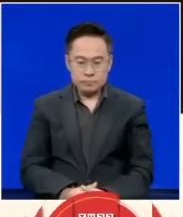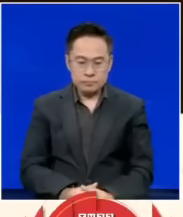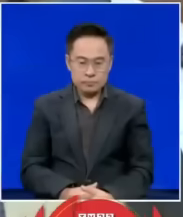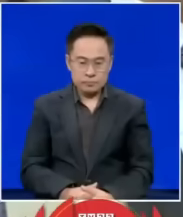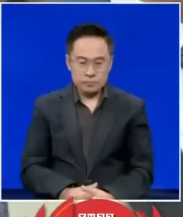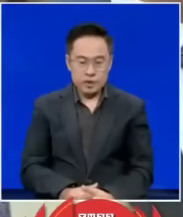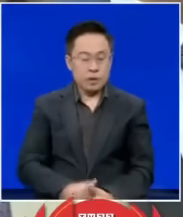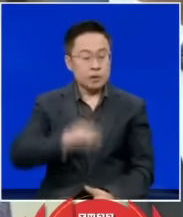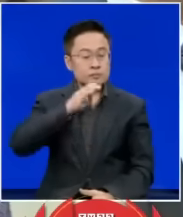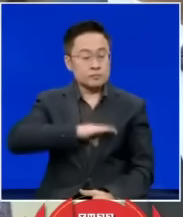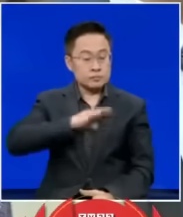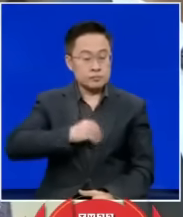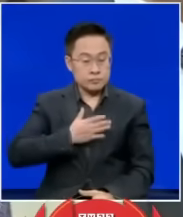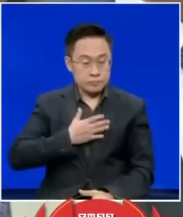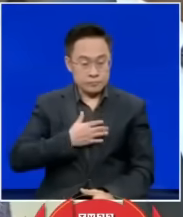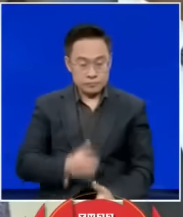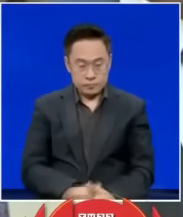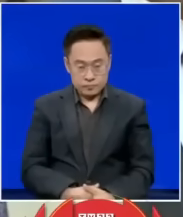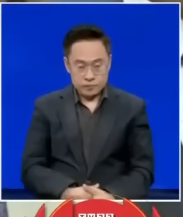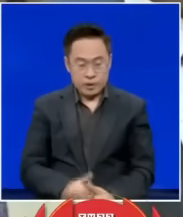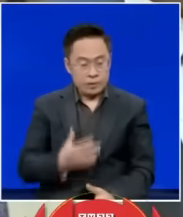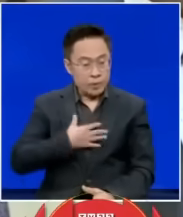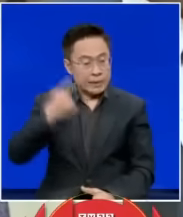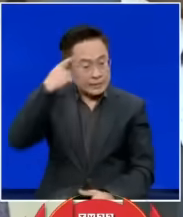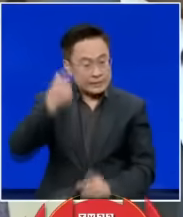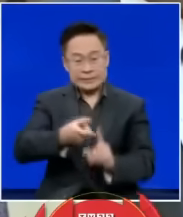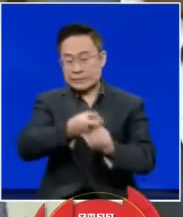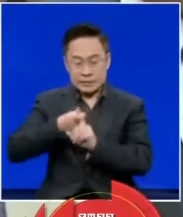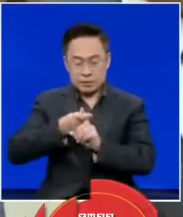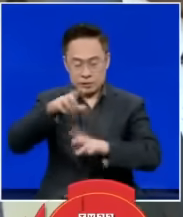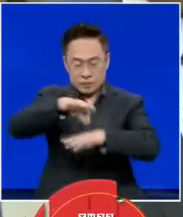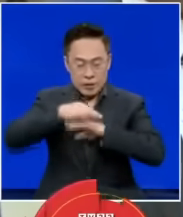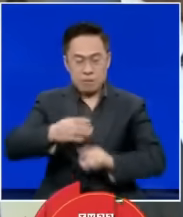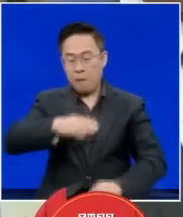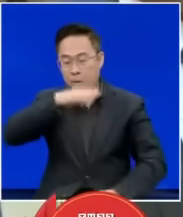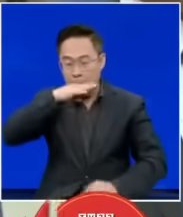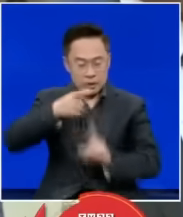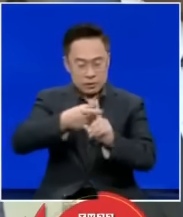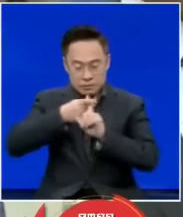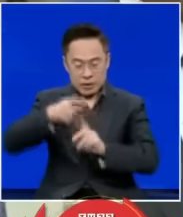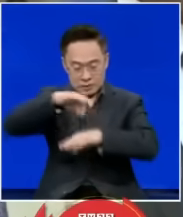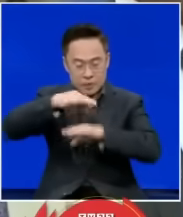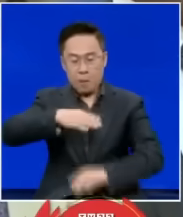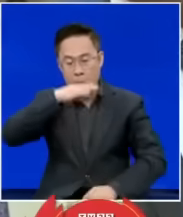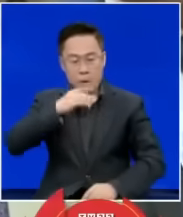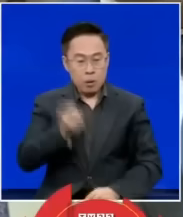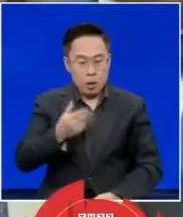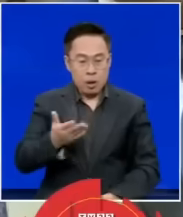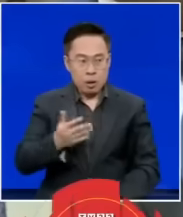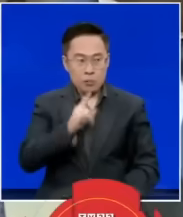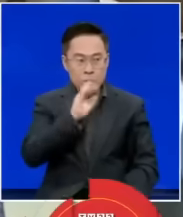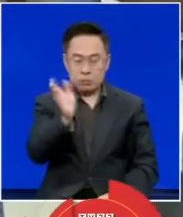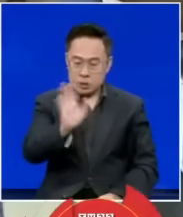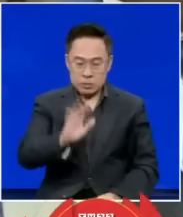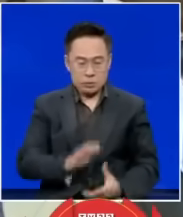นตัวผมนะผมไม่เคยติดยึดกับตำแหน่งใดๆครับ ถ้าทำได้เพื่อประโยชน์ของประชาชนผ